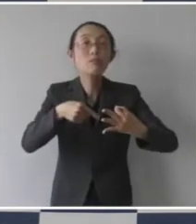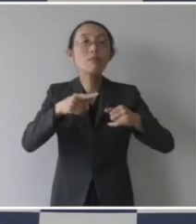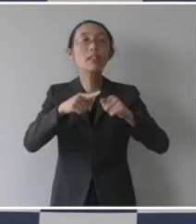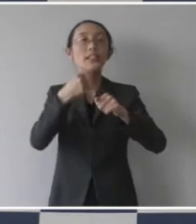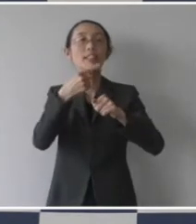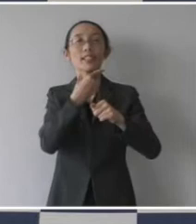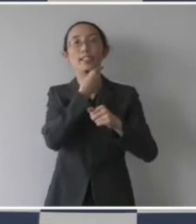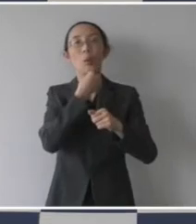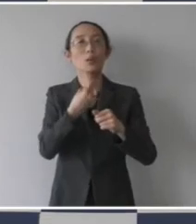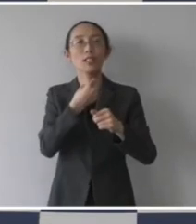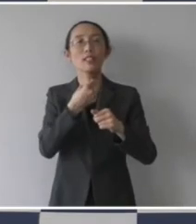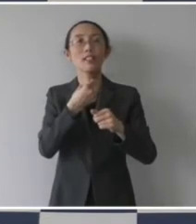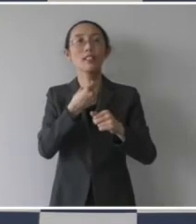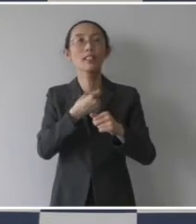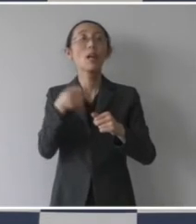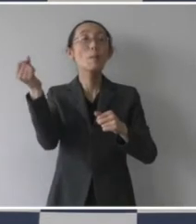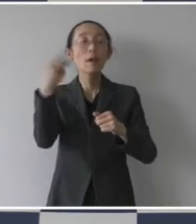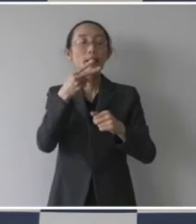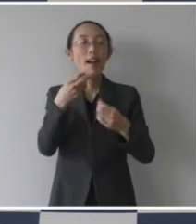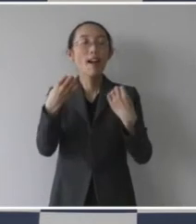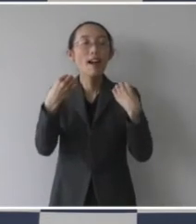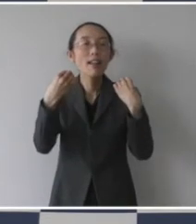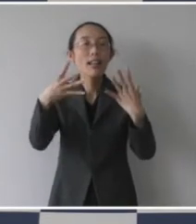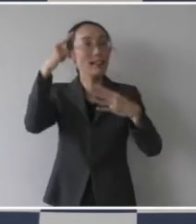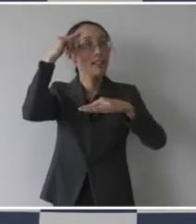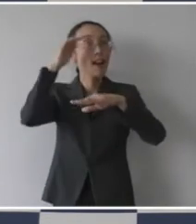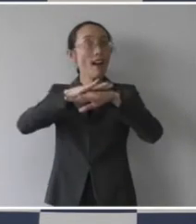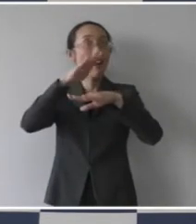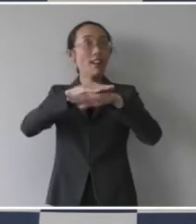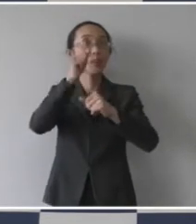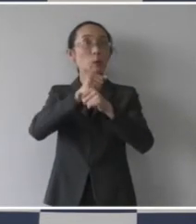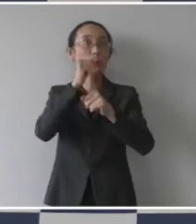ということ、そして新たな価値が生み出されるということを大いに期